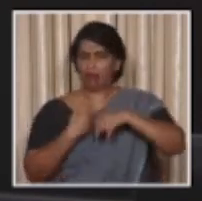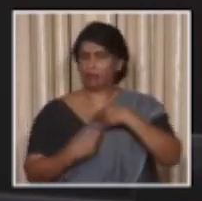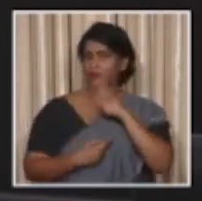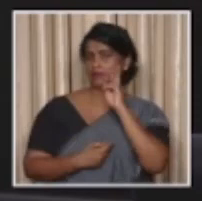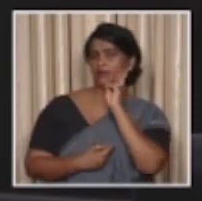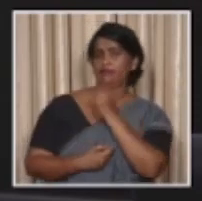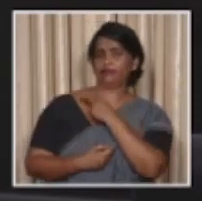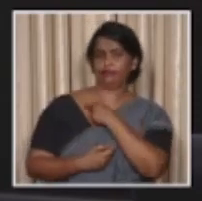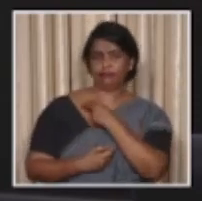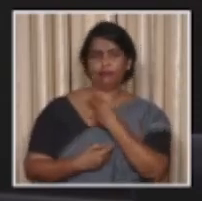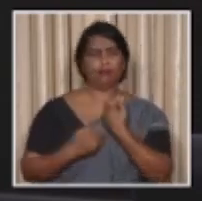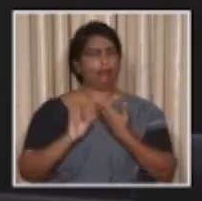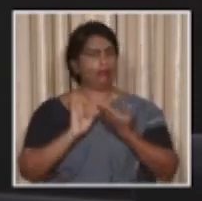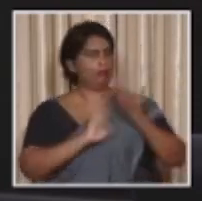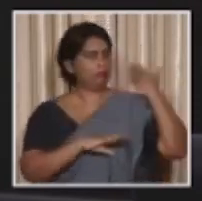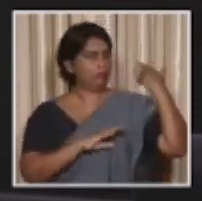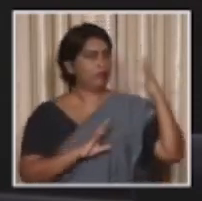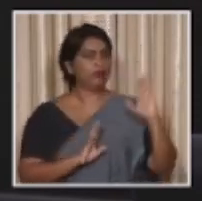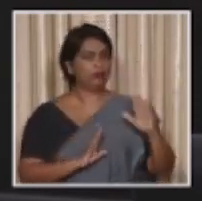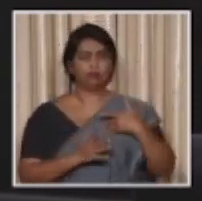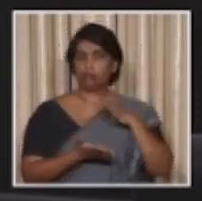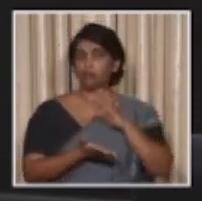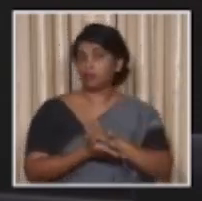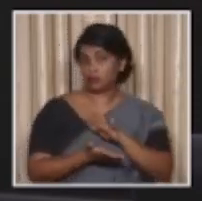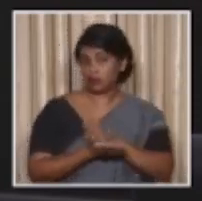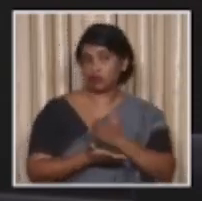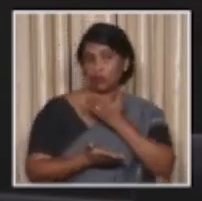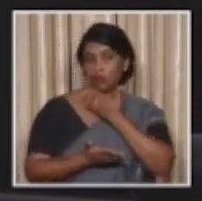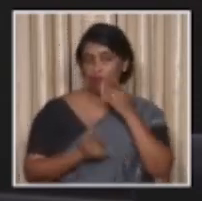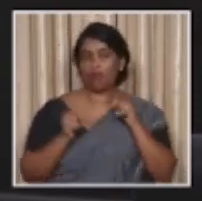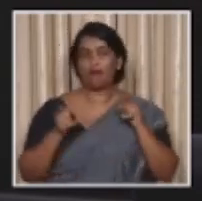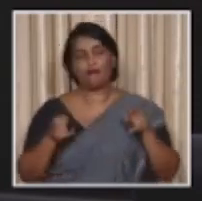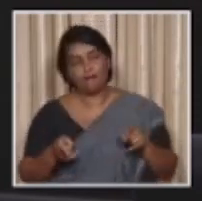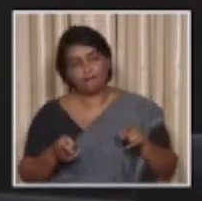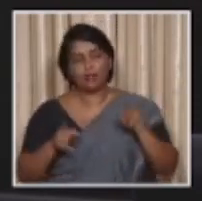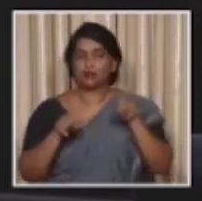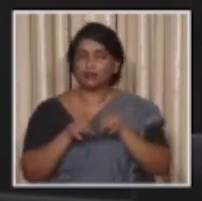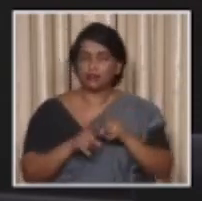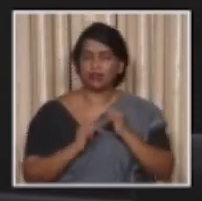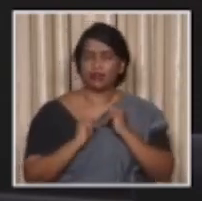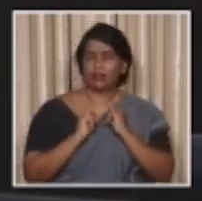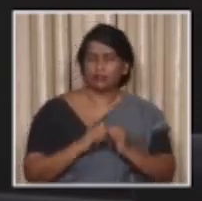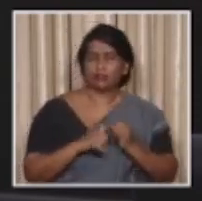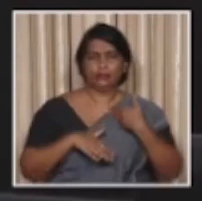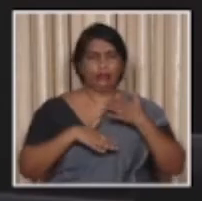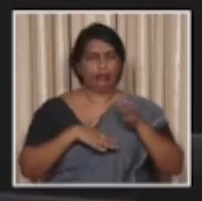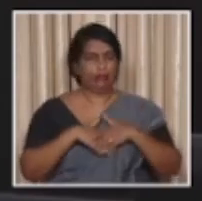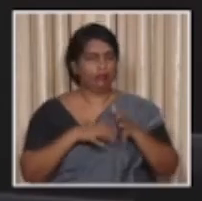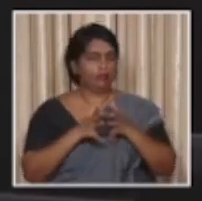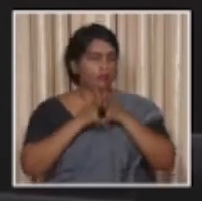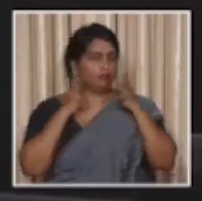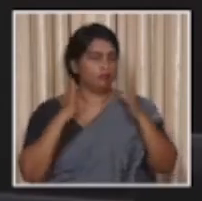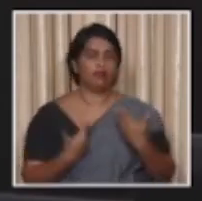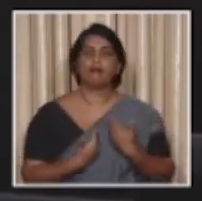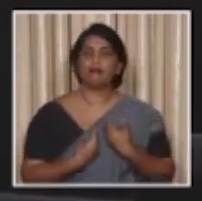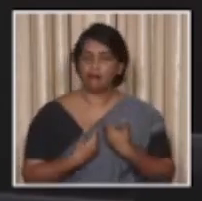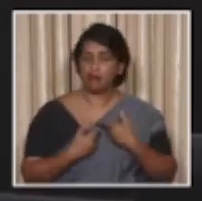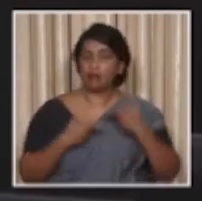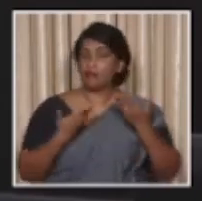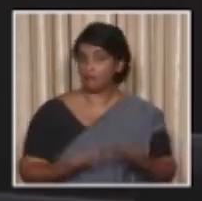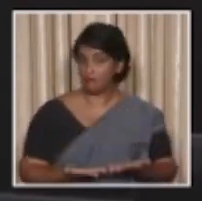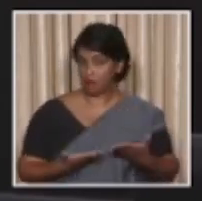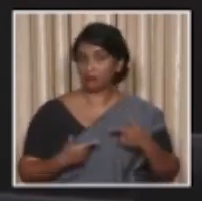බලනකොට අපිට අතීතයේ පිළිබඳව සතුරු වෙන්න පුළුවන් ස්ථාන තියෙනවා, වගේම අමිහිරි අධ්‍යක්ෂින් රාශියක් තියෙනවා. දැන්